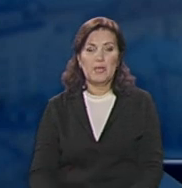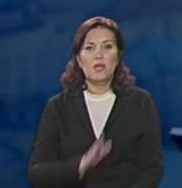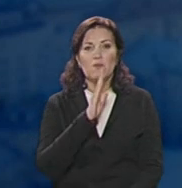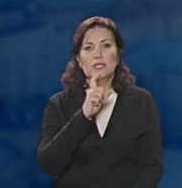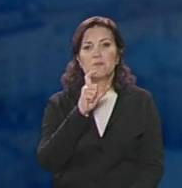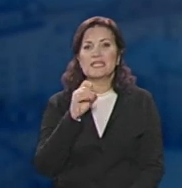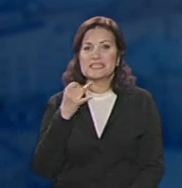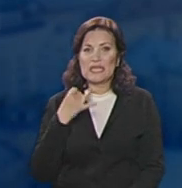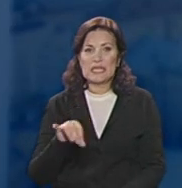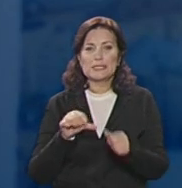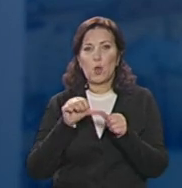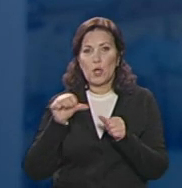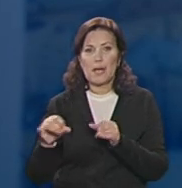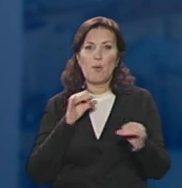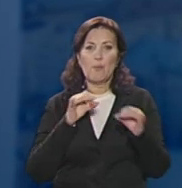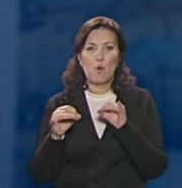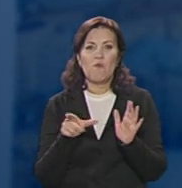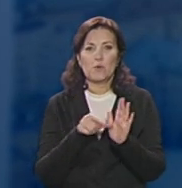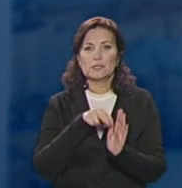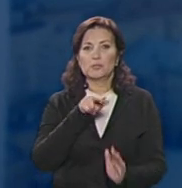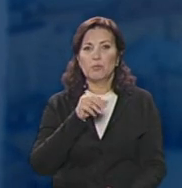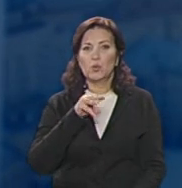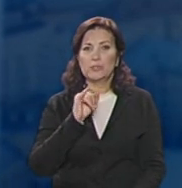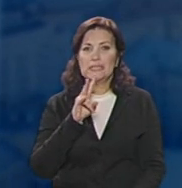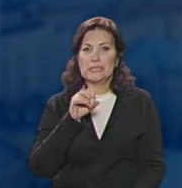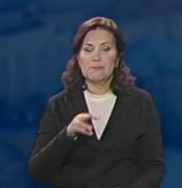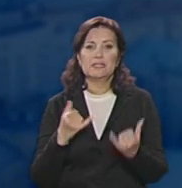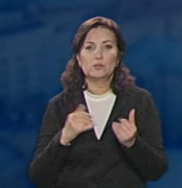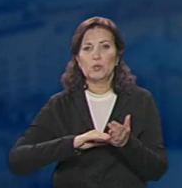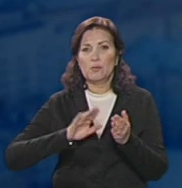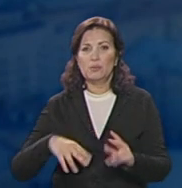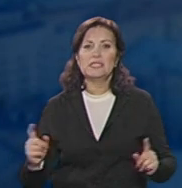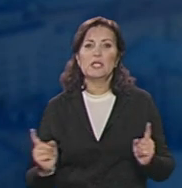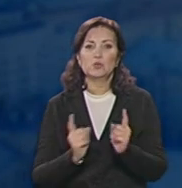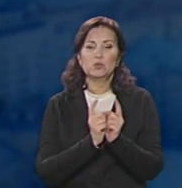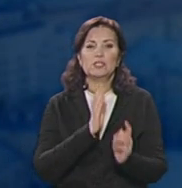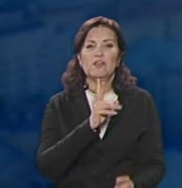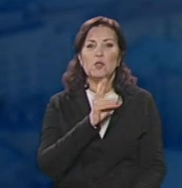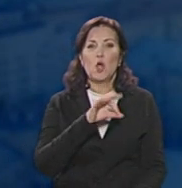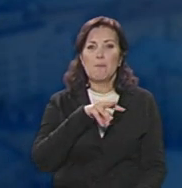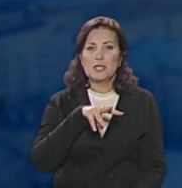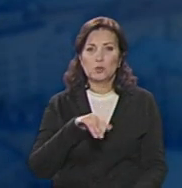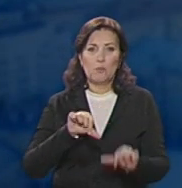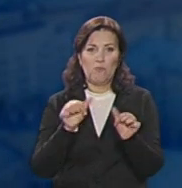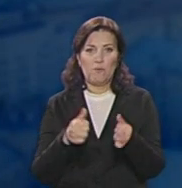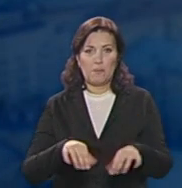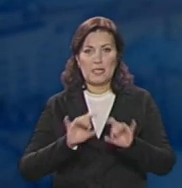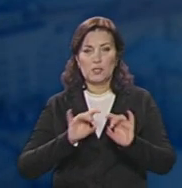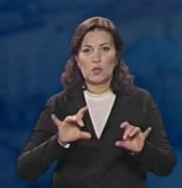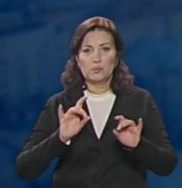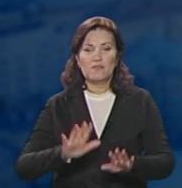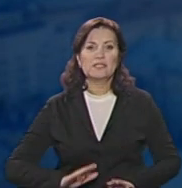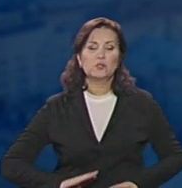Володимир Зеленський окремо поговорить із Володимиром Путіним сьогодні після зустрічі в нормандському форматі. Про це розповів заступник голови